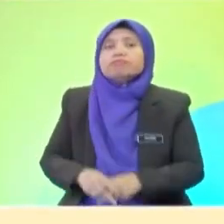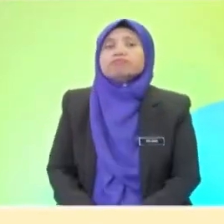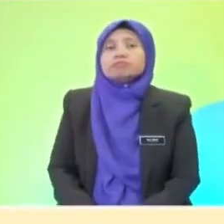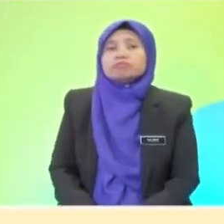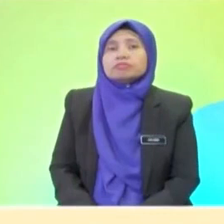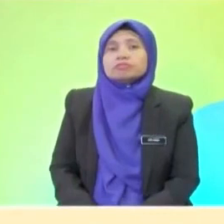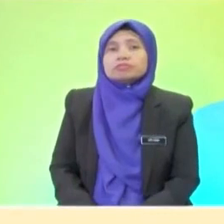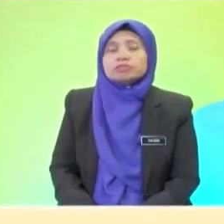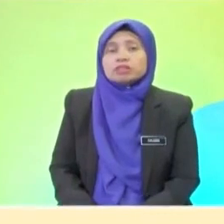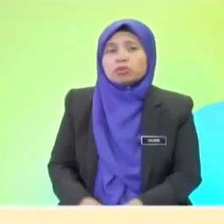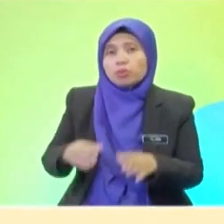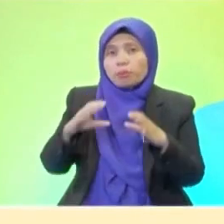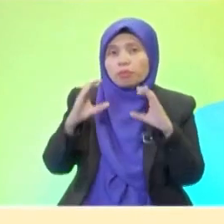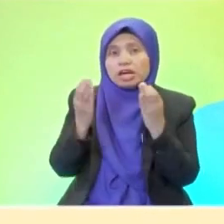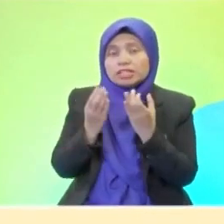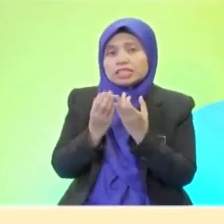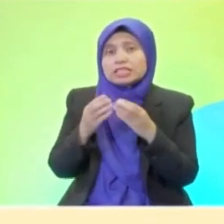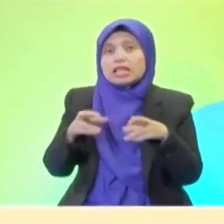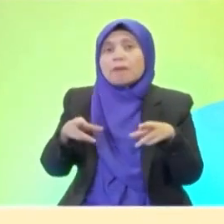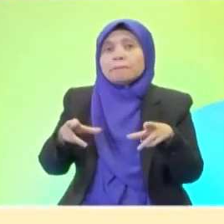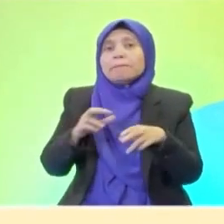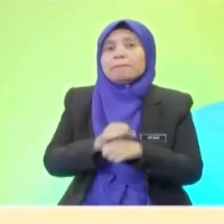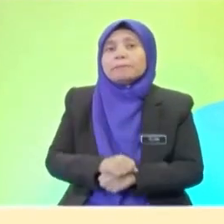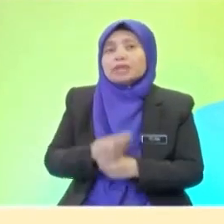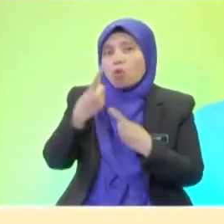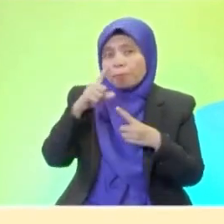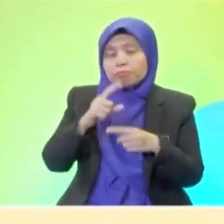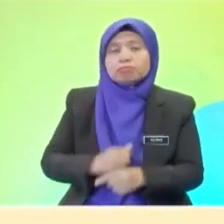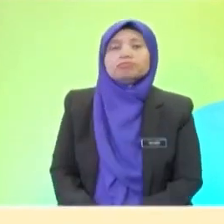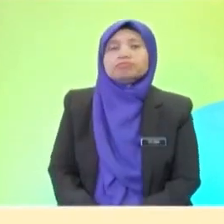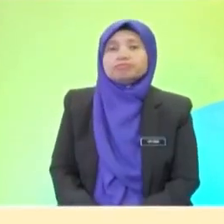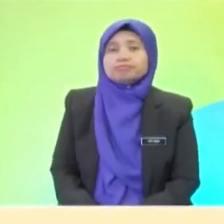mana dia nampaknya terlebih dahulu